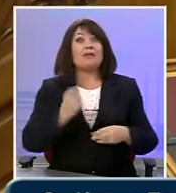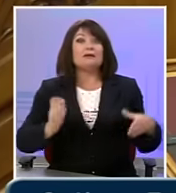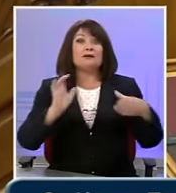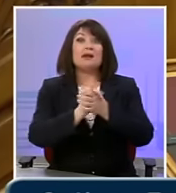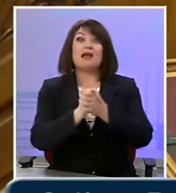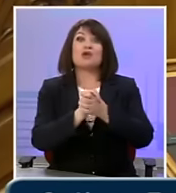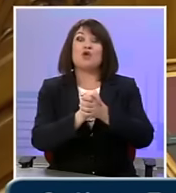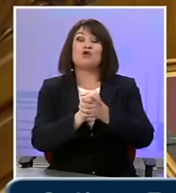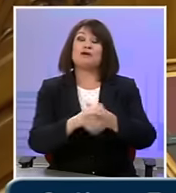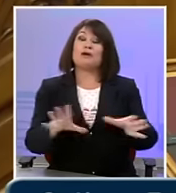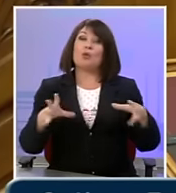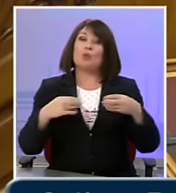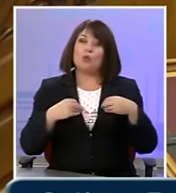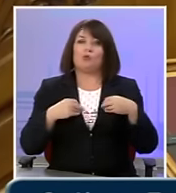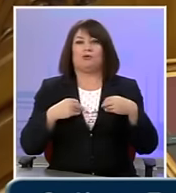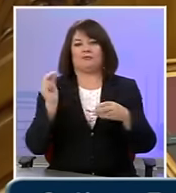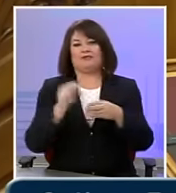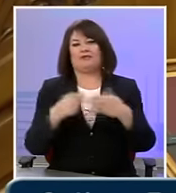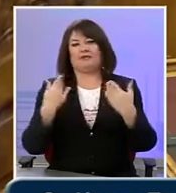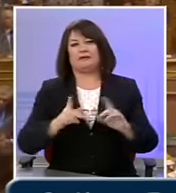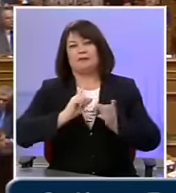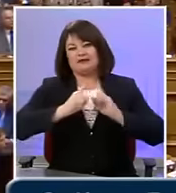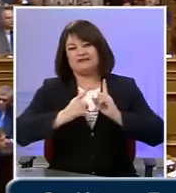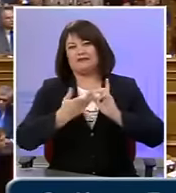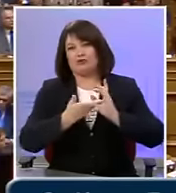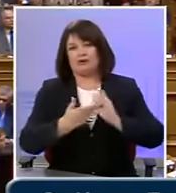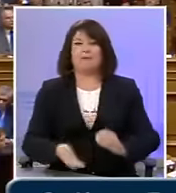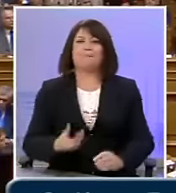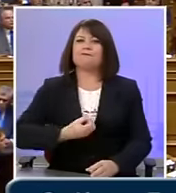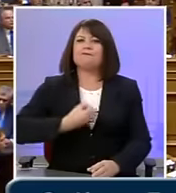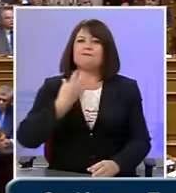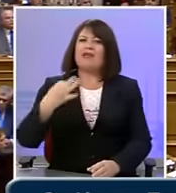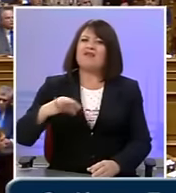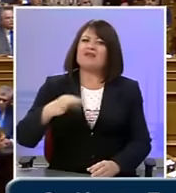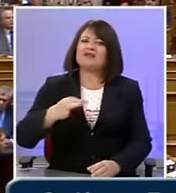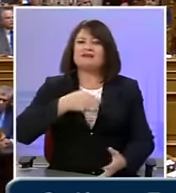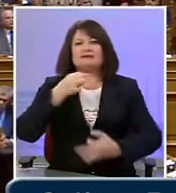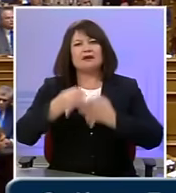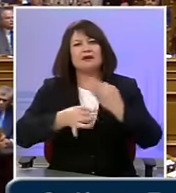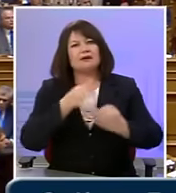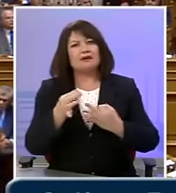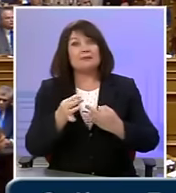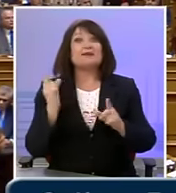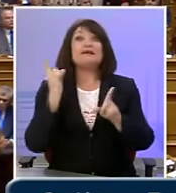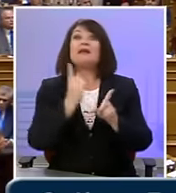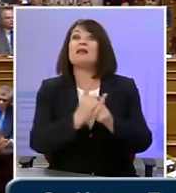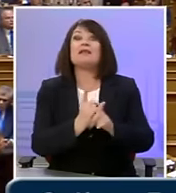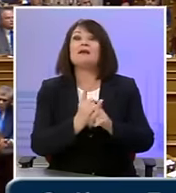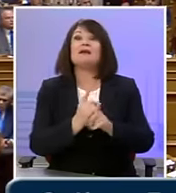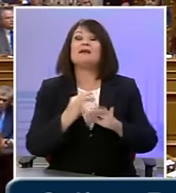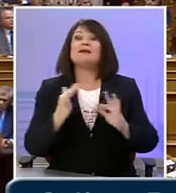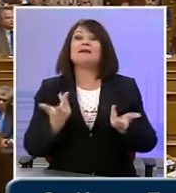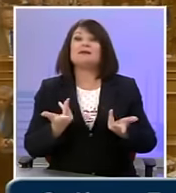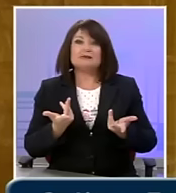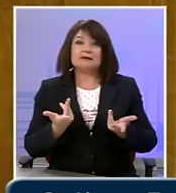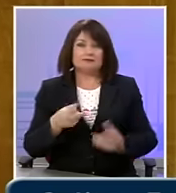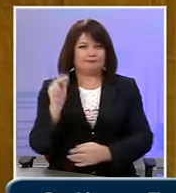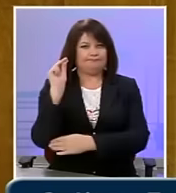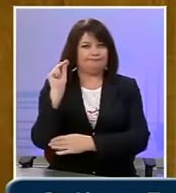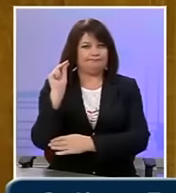εδώ στο Κοινοβούλιο. Εκφράσατε τις δικές σας ευαισθησίες, αλλά εκφράσατε κυρίως την